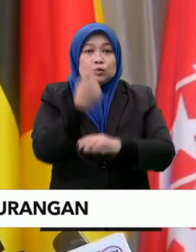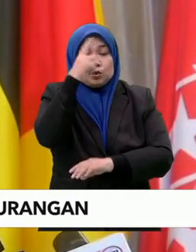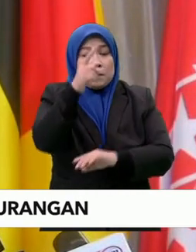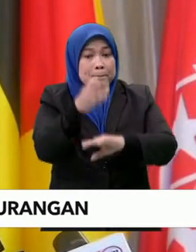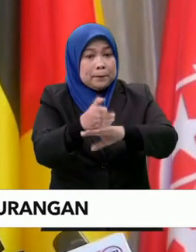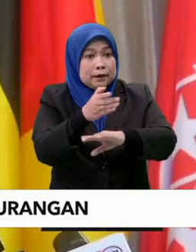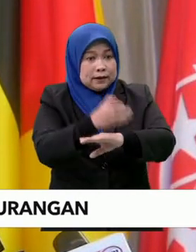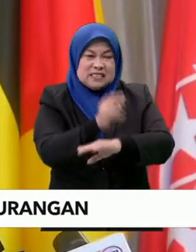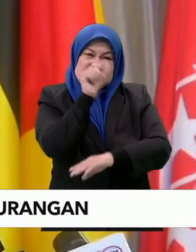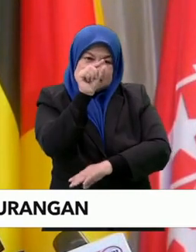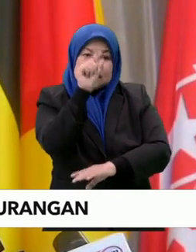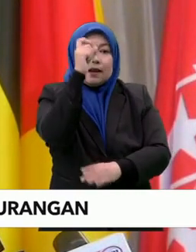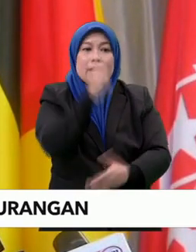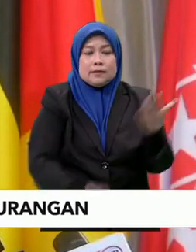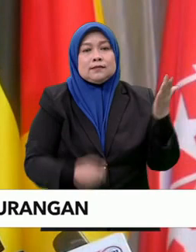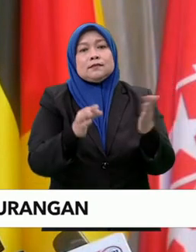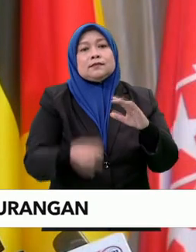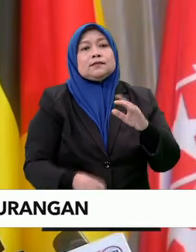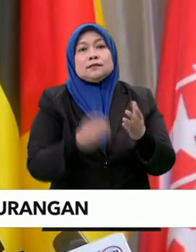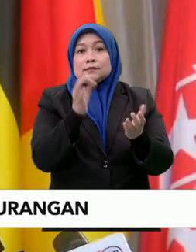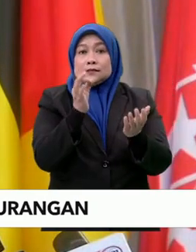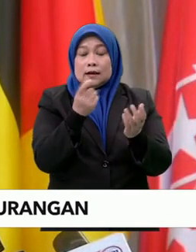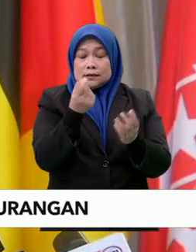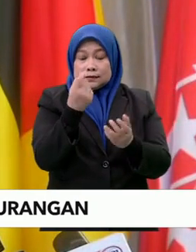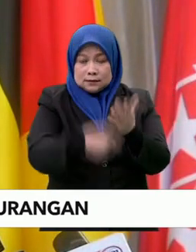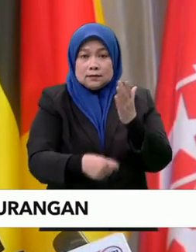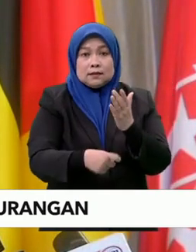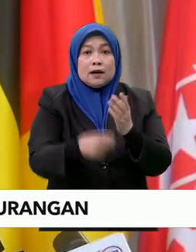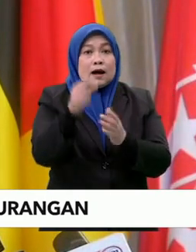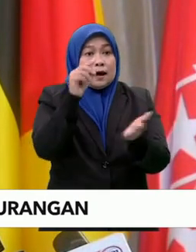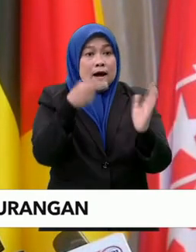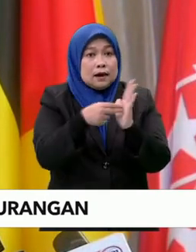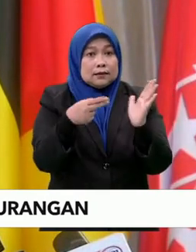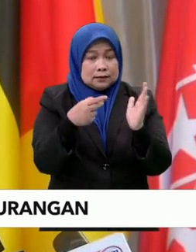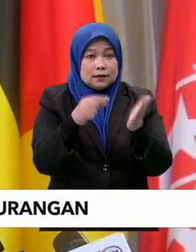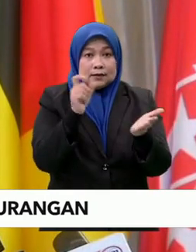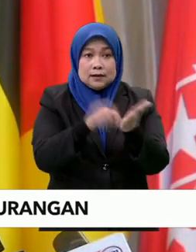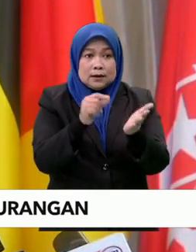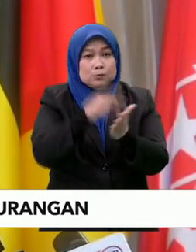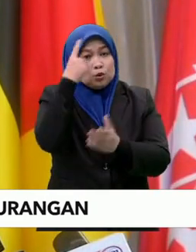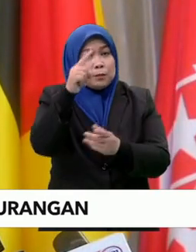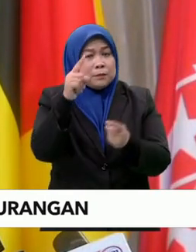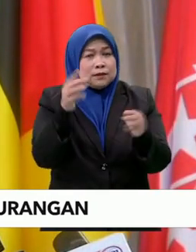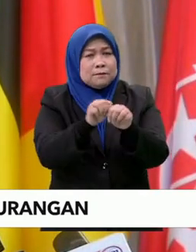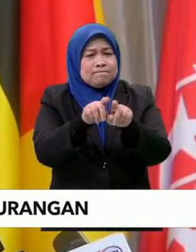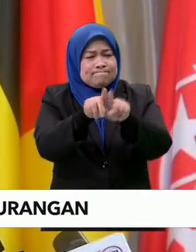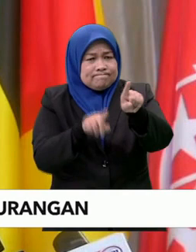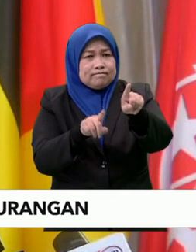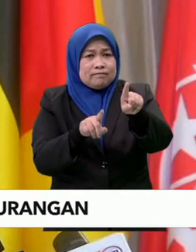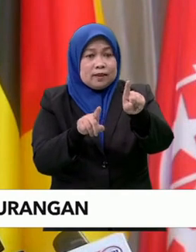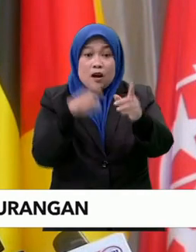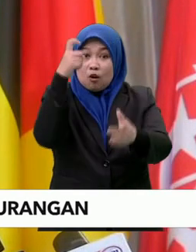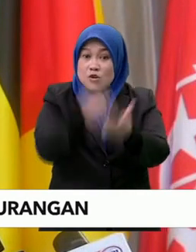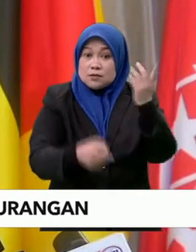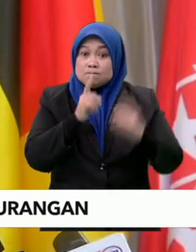menaikkan sedikit harga sealing sebanyak 2 set bagi menutup jurang perbedaan diantara